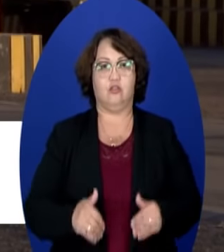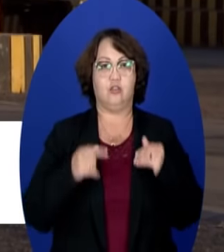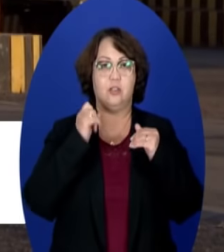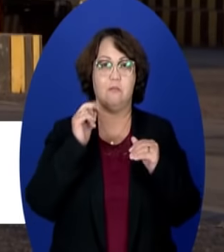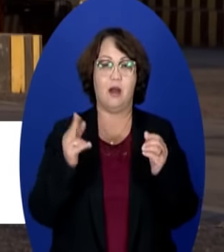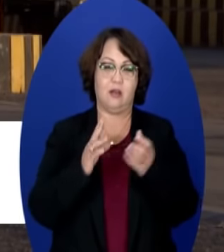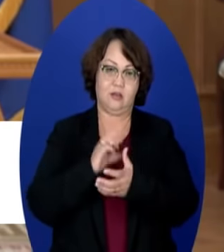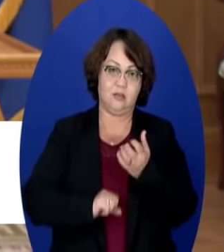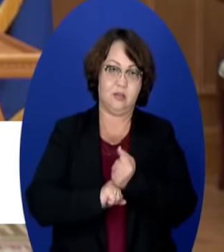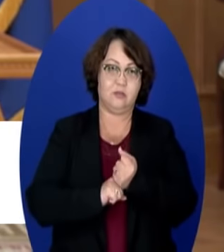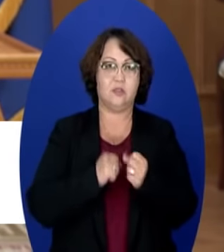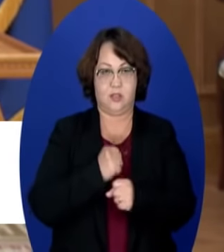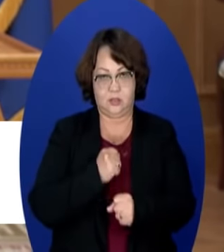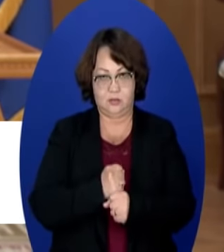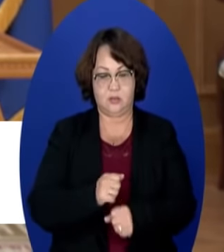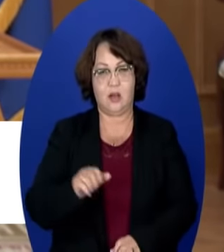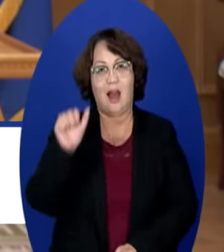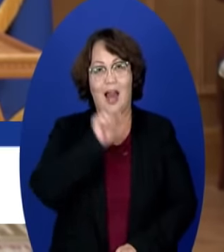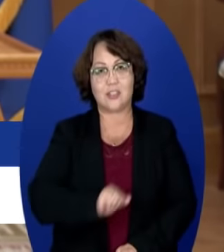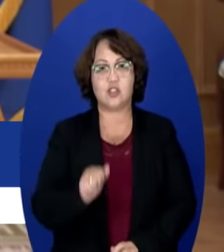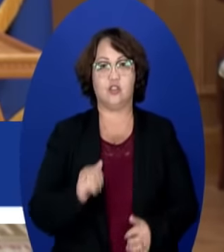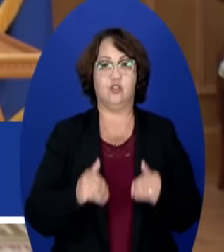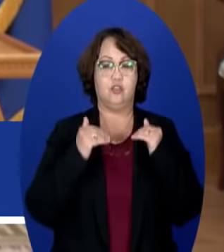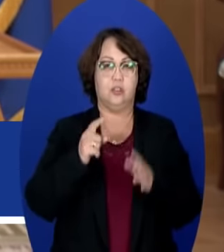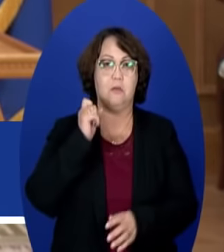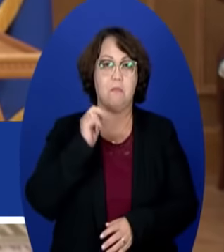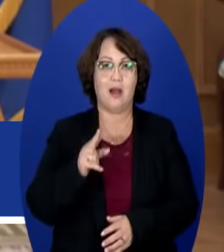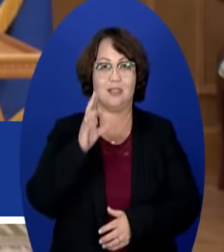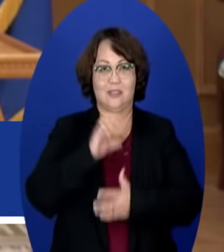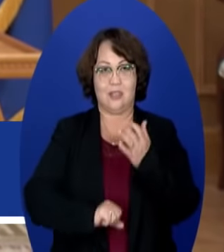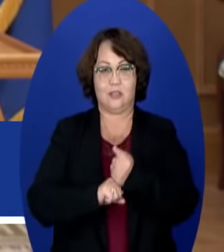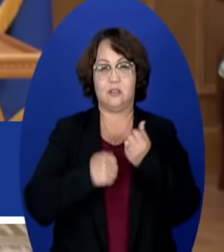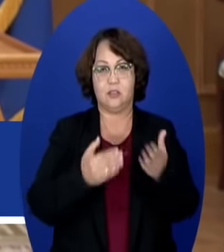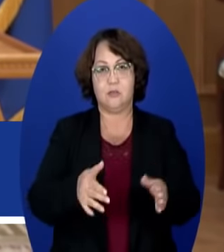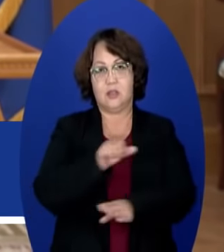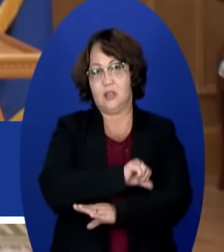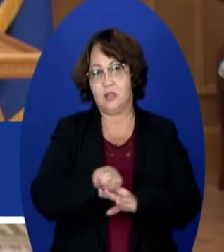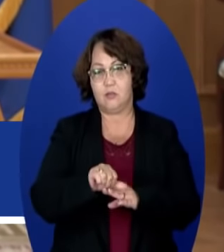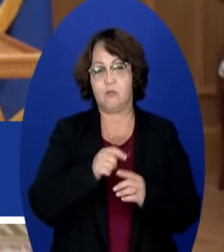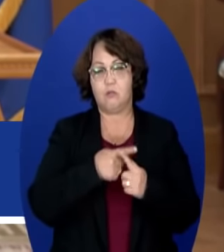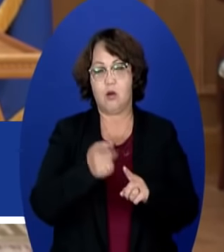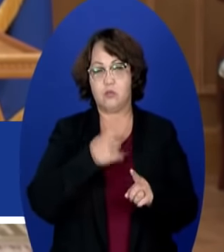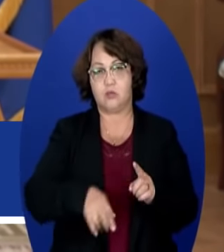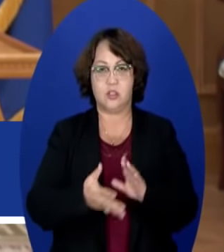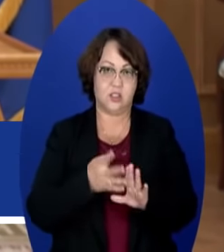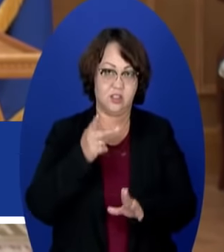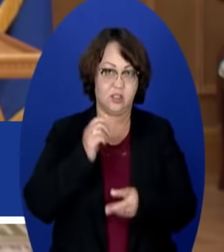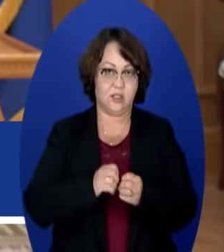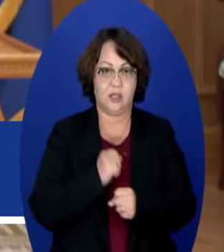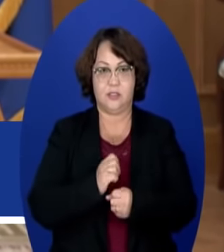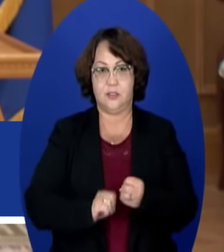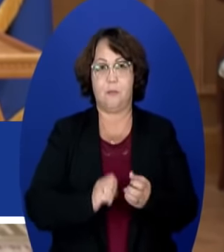байна. Азийн хөгжлийн банкны санхүүжилтээр бомбтуудыг шинжлэх ажлыг хийж байгаа. За энэ дотор бол одоо бид